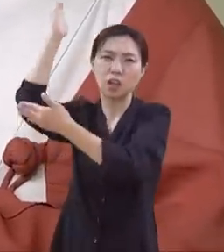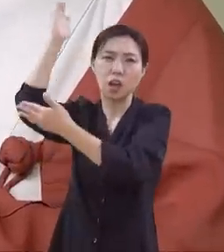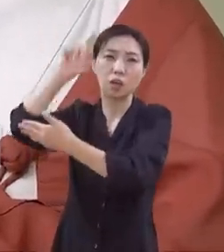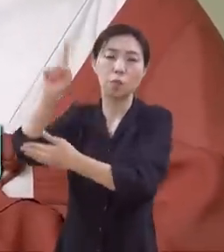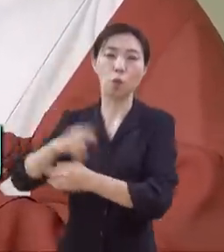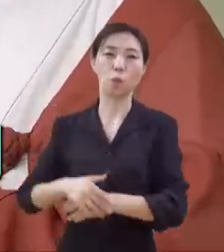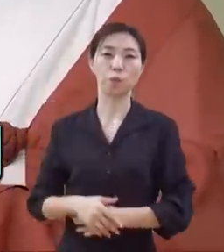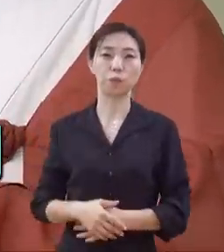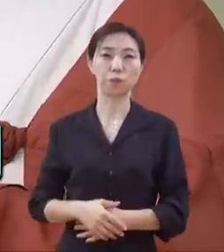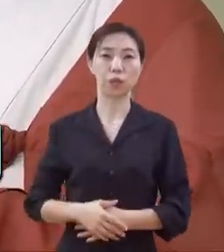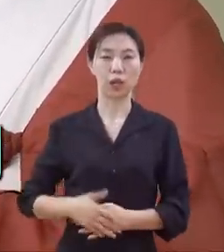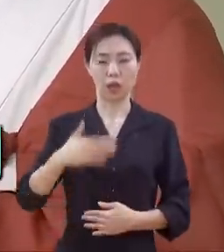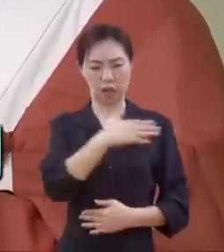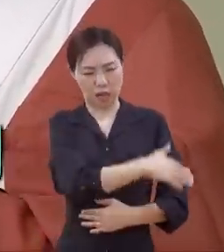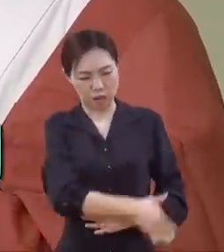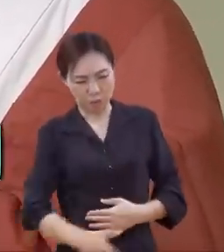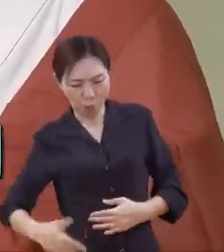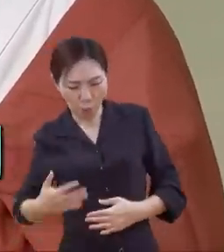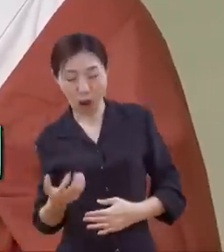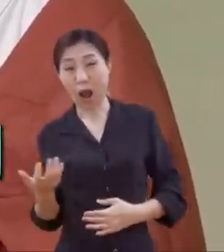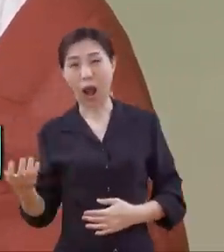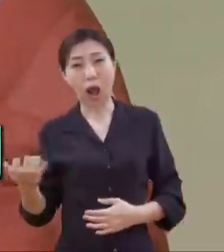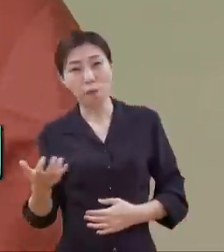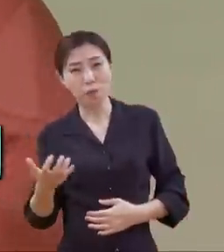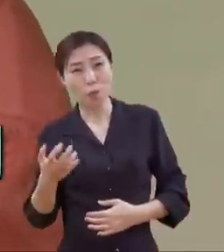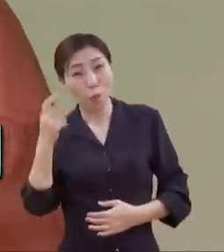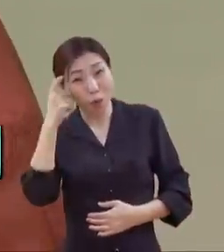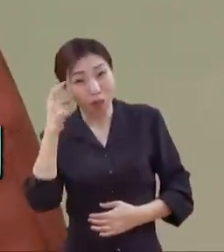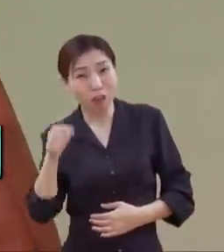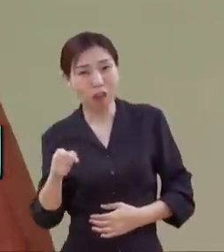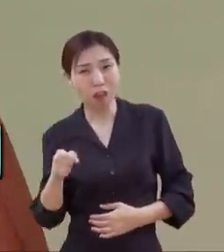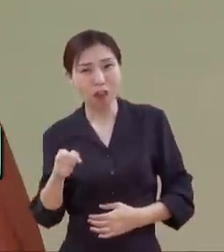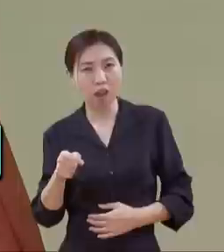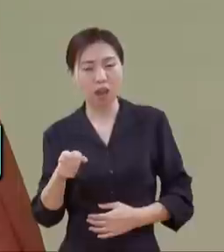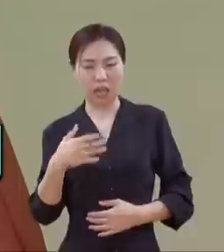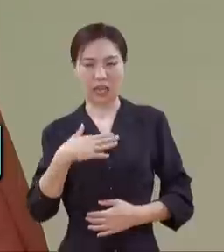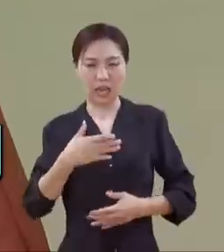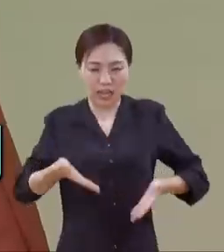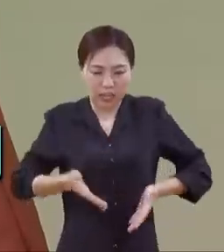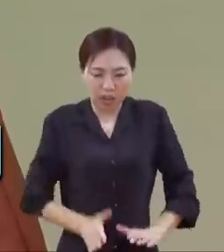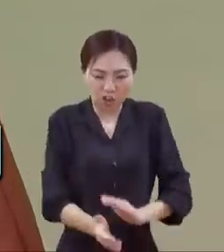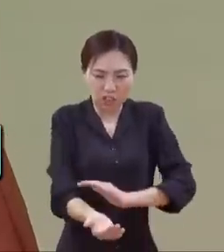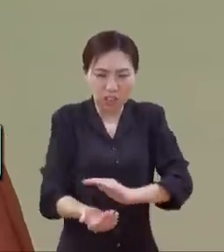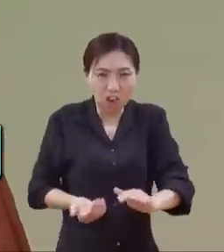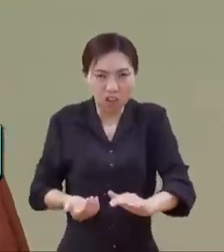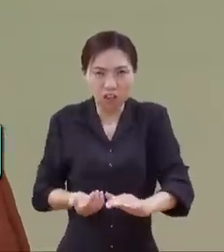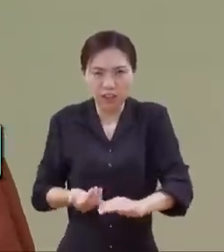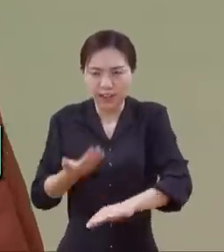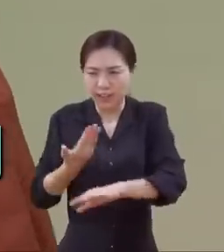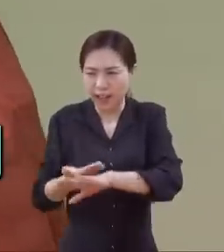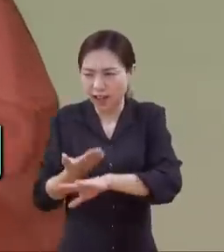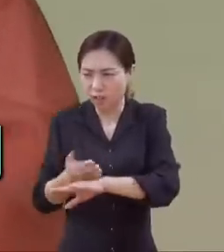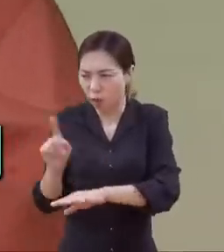몸이 아픈게 몸이 자꾸 아픈게 전생에 살생의 업보가 강해서 그렇고